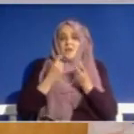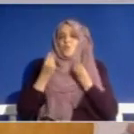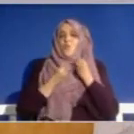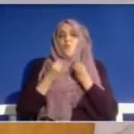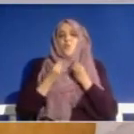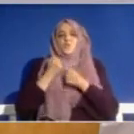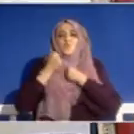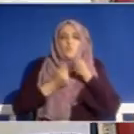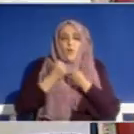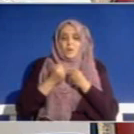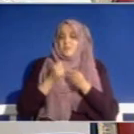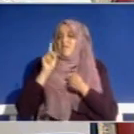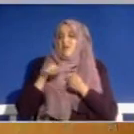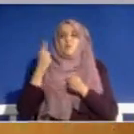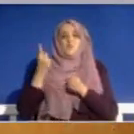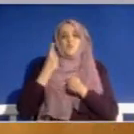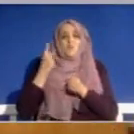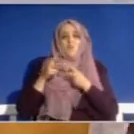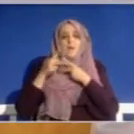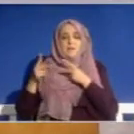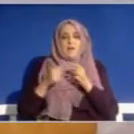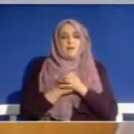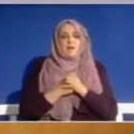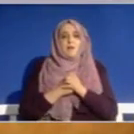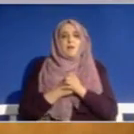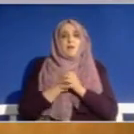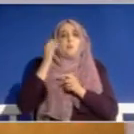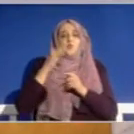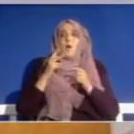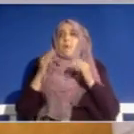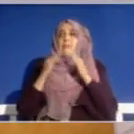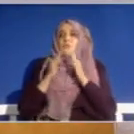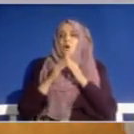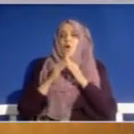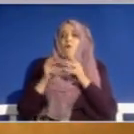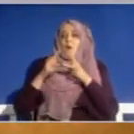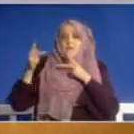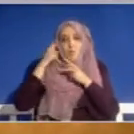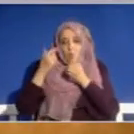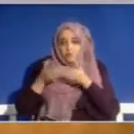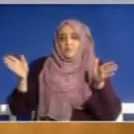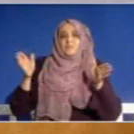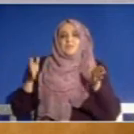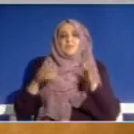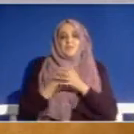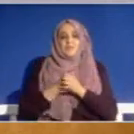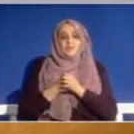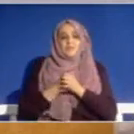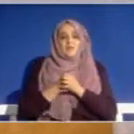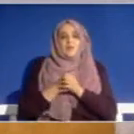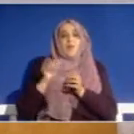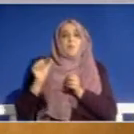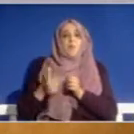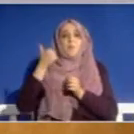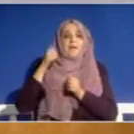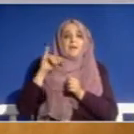الجار. صح. الذي يتوسع إلى بيته عند تحتاج بيت الجار، الذي يعني أول من يقف عندك في